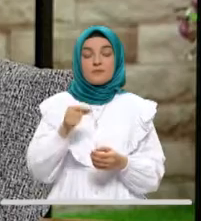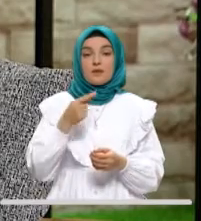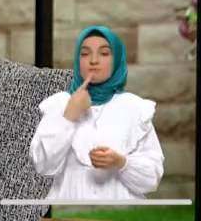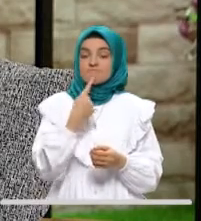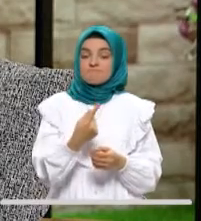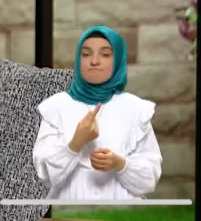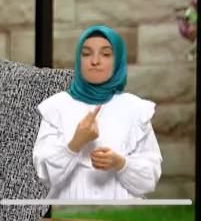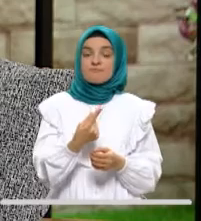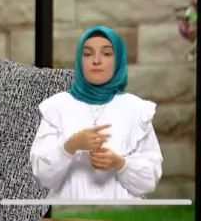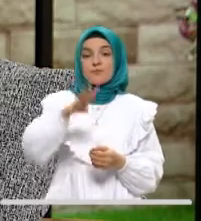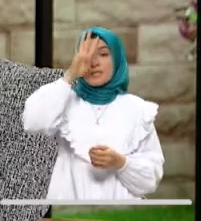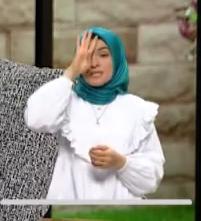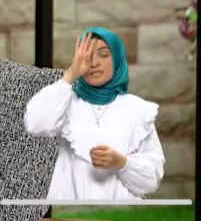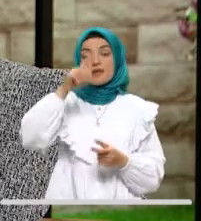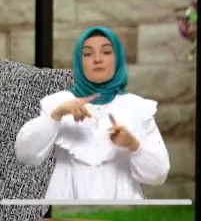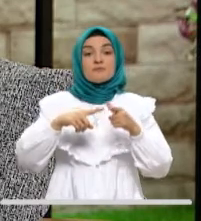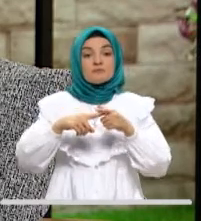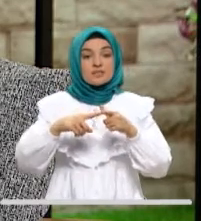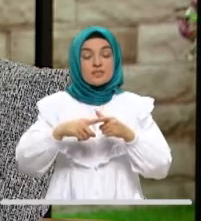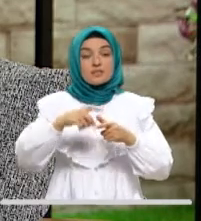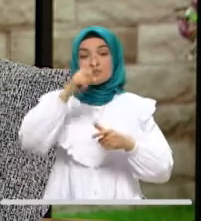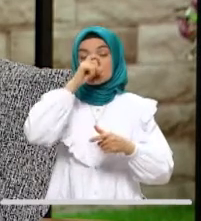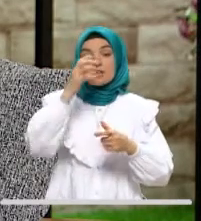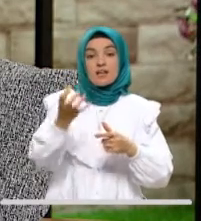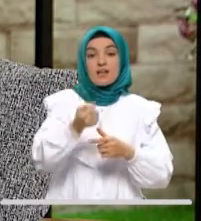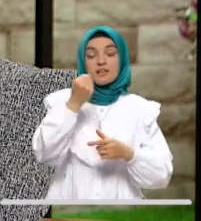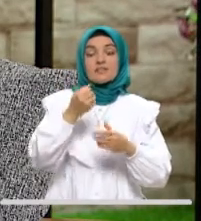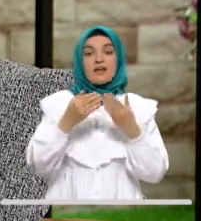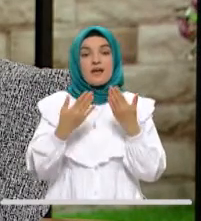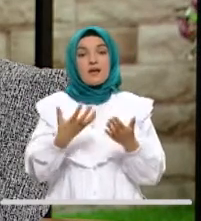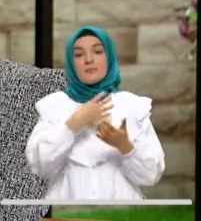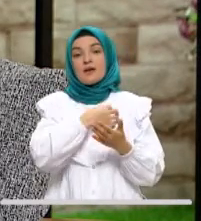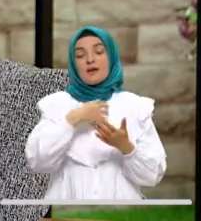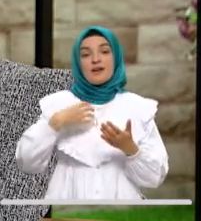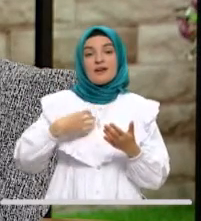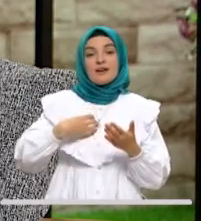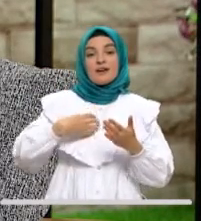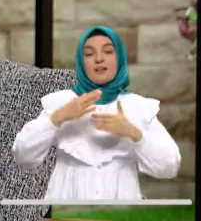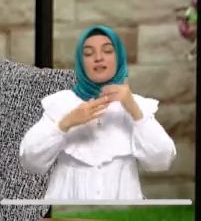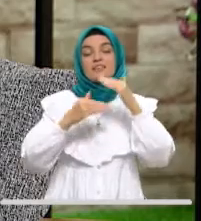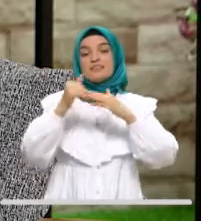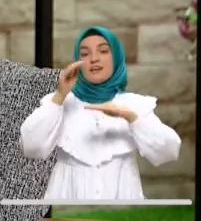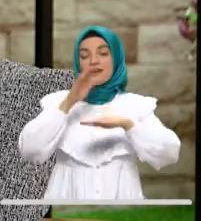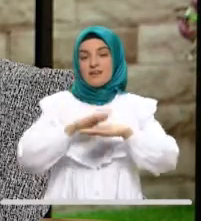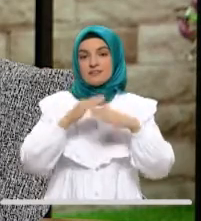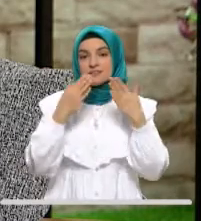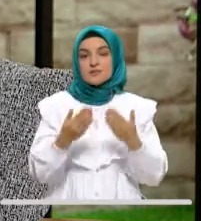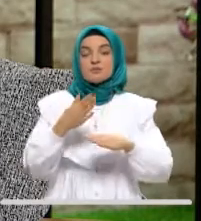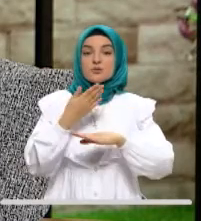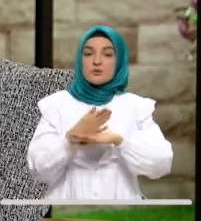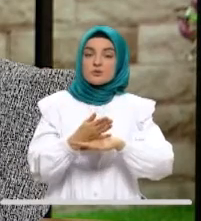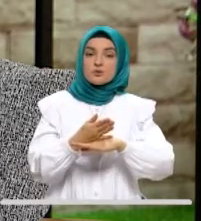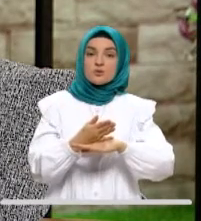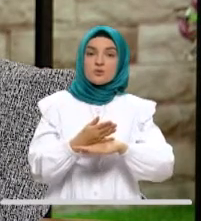söylerim. İstanbul'u Fatih Sultan Mehmet aldı. Ama valide sultanlar inşa etti neredeyse. Çünkü